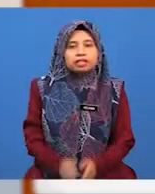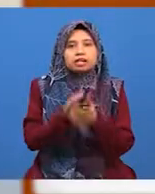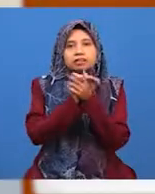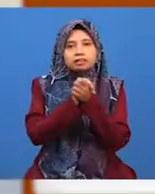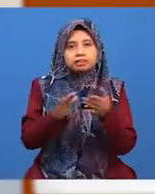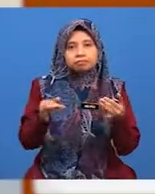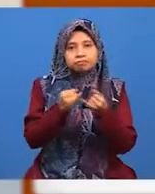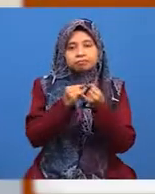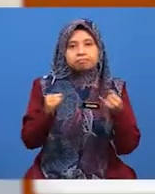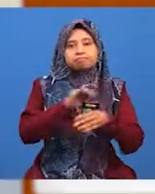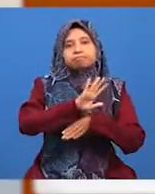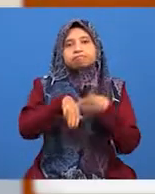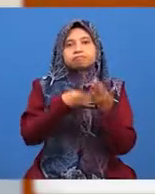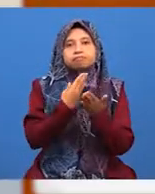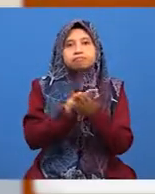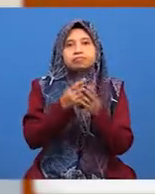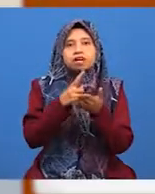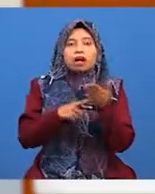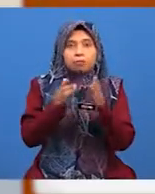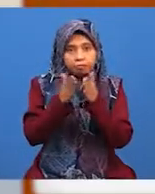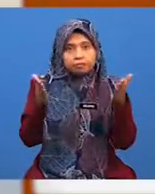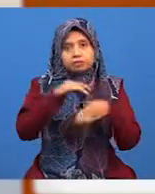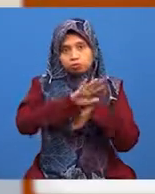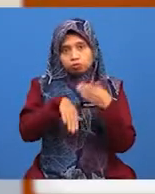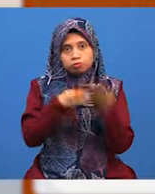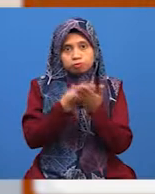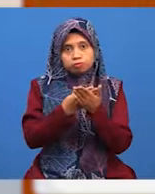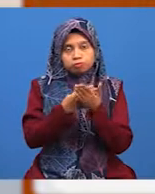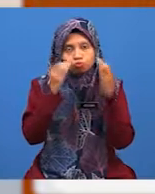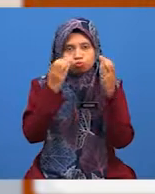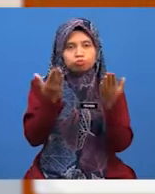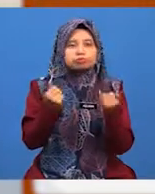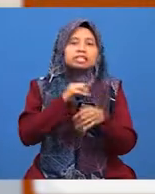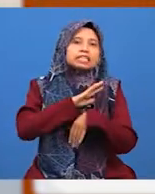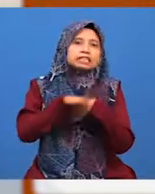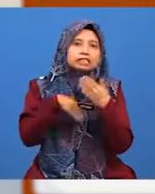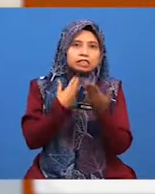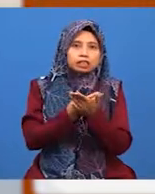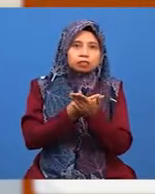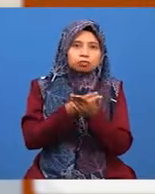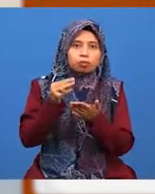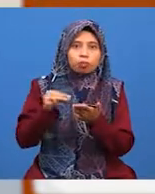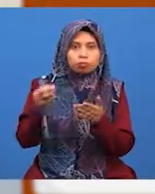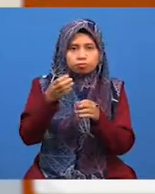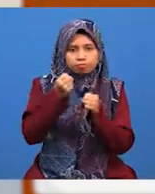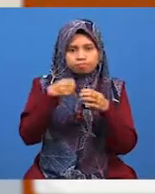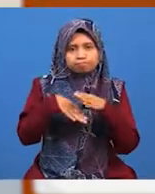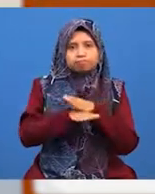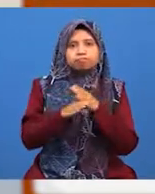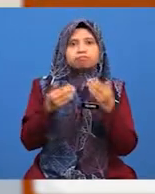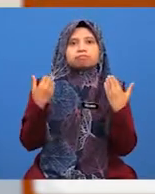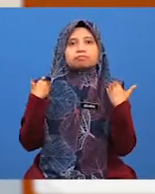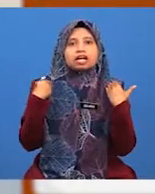Salam sejahtera semua. Apa khabar murid-murid cikgu? Cikgu harap semua murid cikgu dalam keadaan